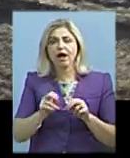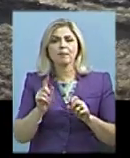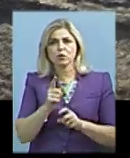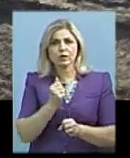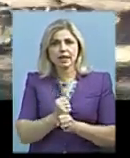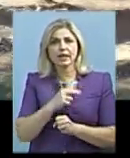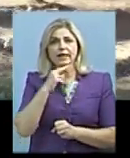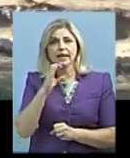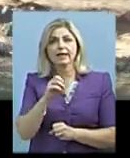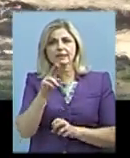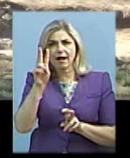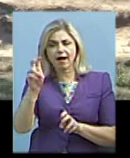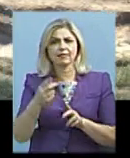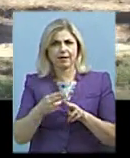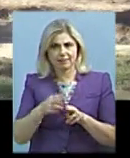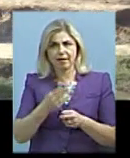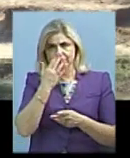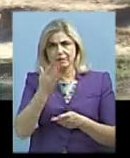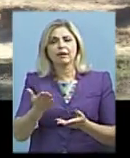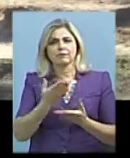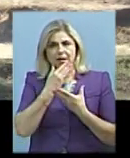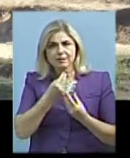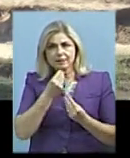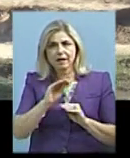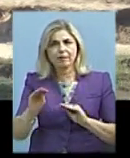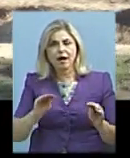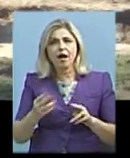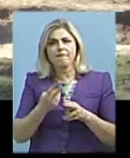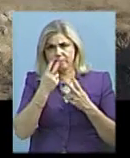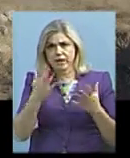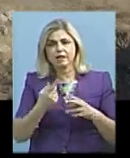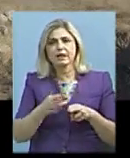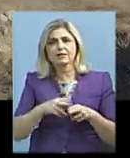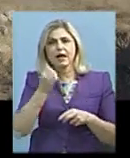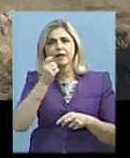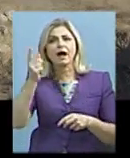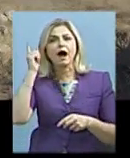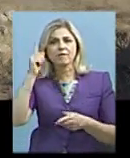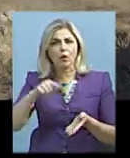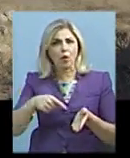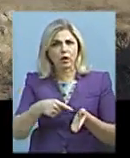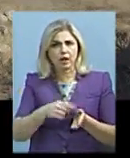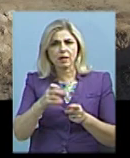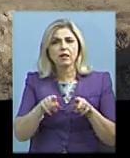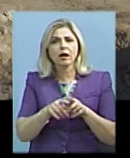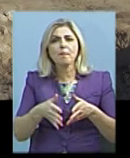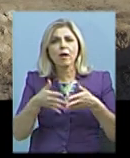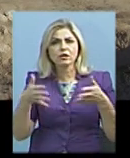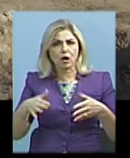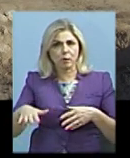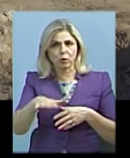презентабельним. Тобто вже видно, що це йдуть розкопки, що це давнє городище. На такій ось великій площі. Зараз